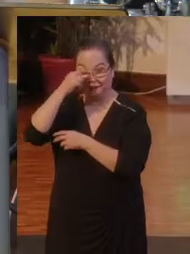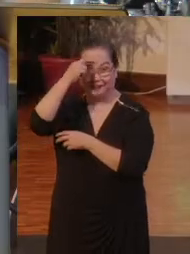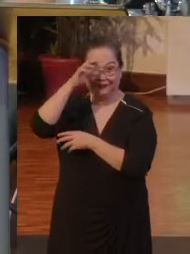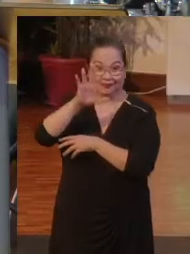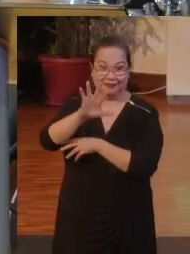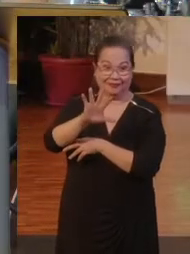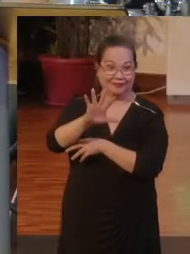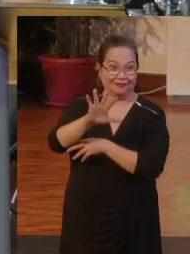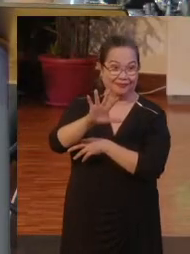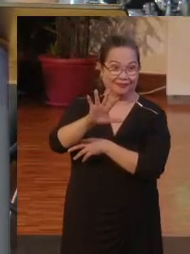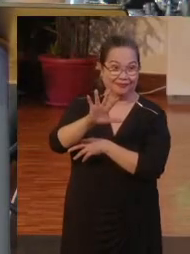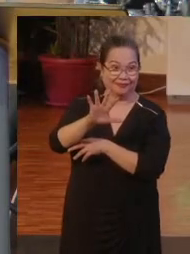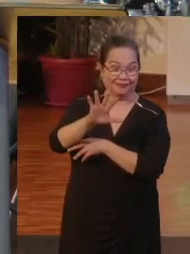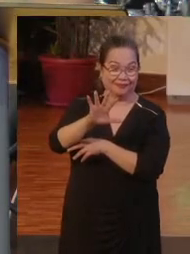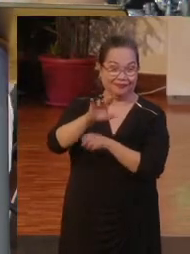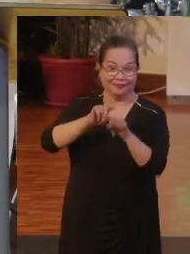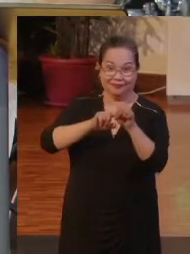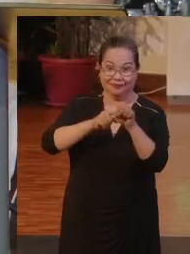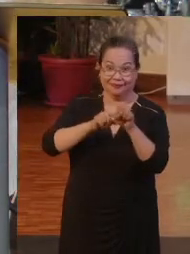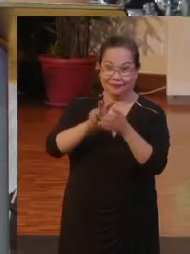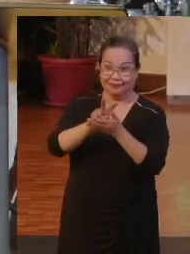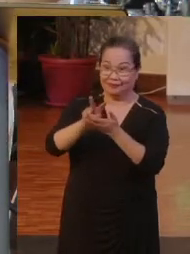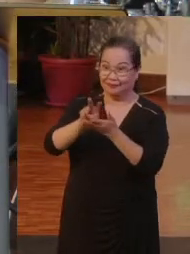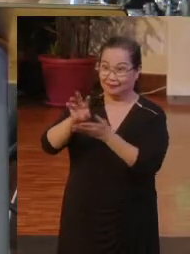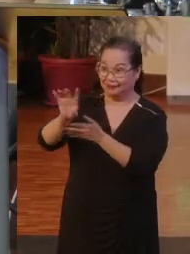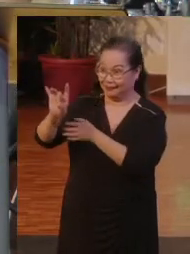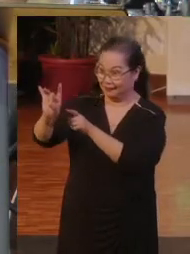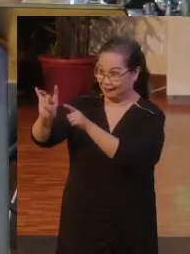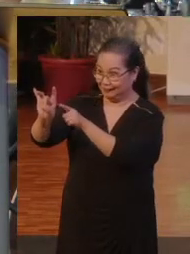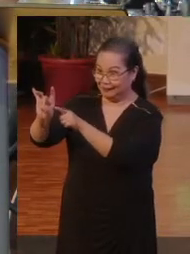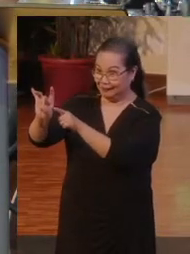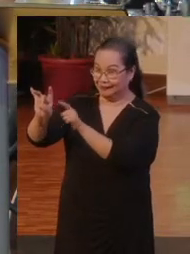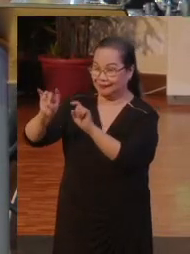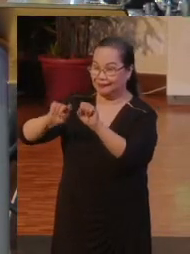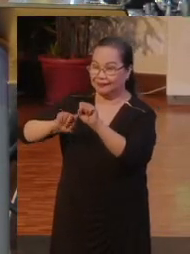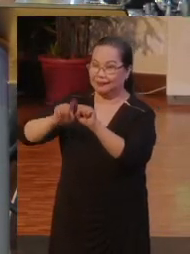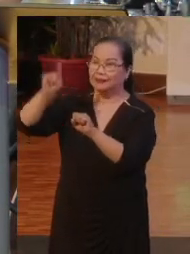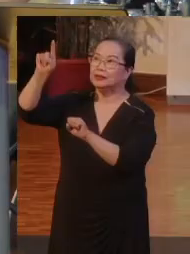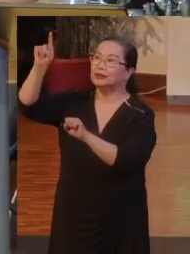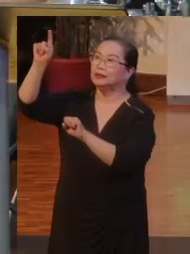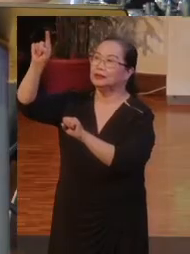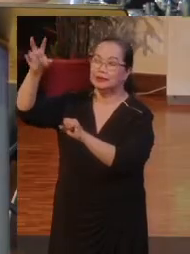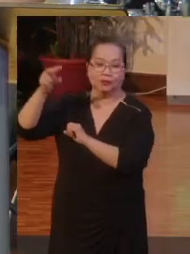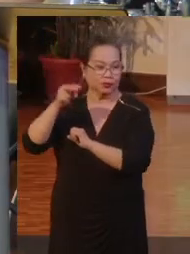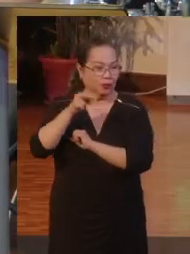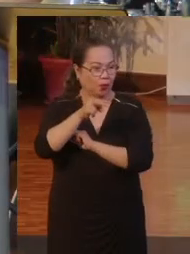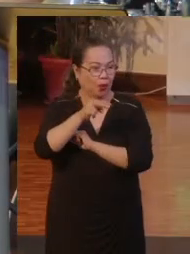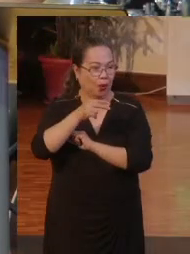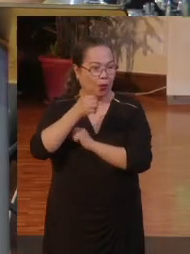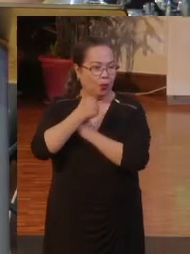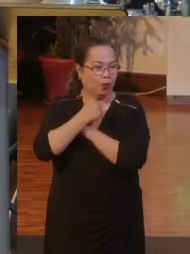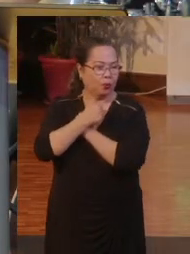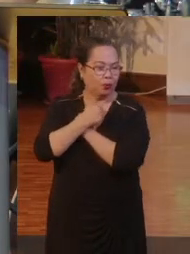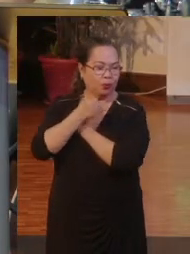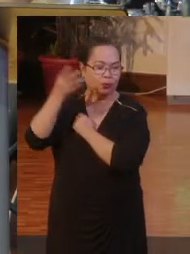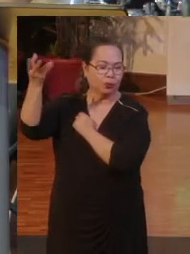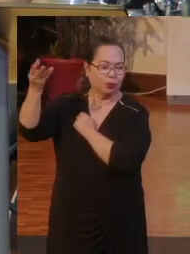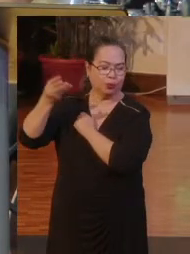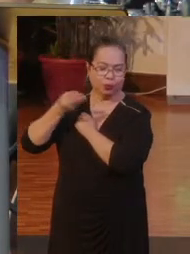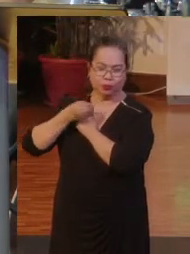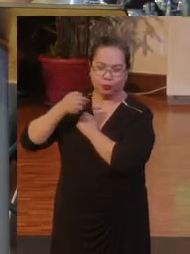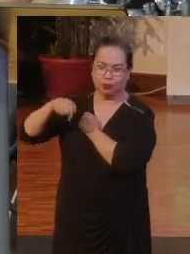5, starting sa verse 8, "But God shows His love for us in